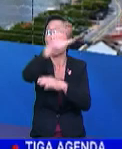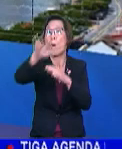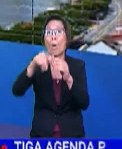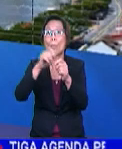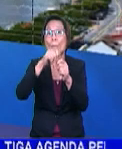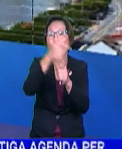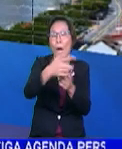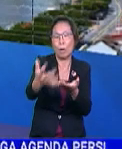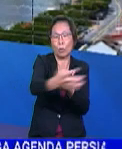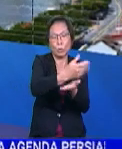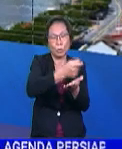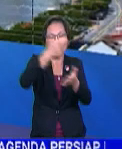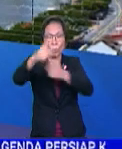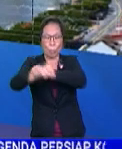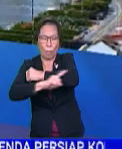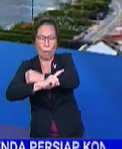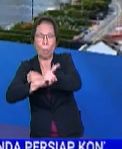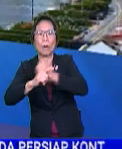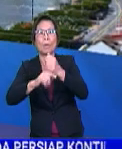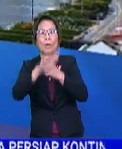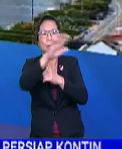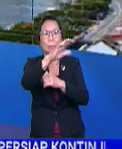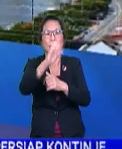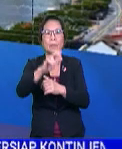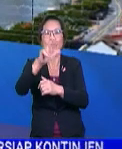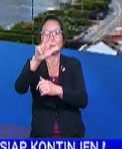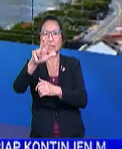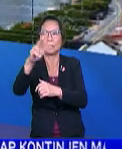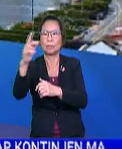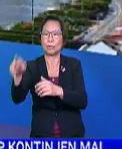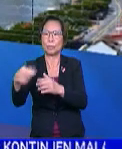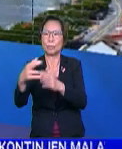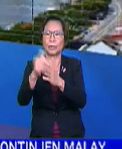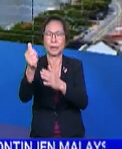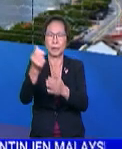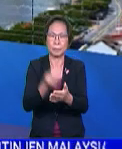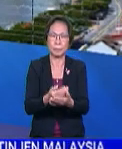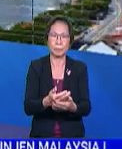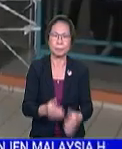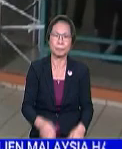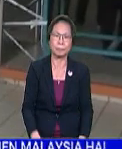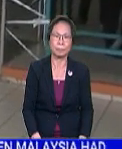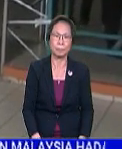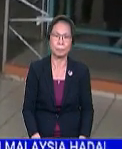keseluruhan kutipan kompaun setakat ini adalah RM503,000.